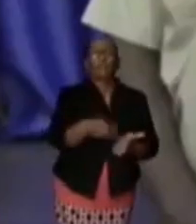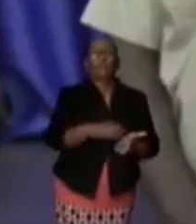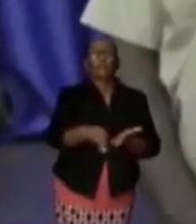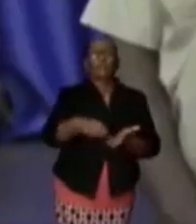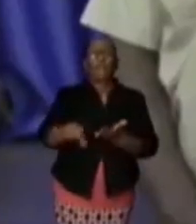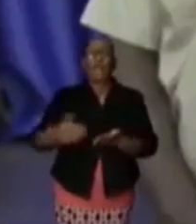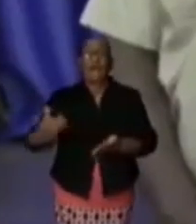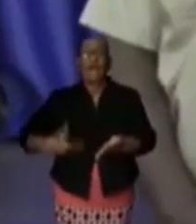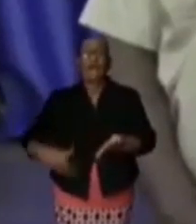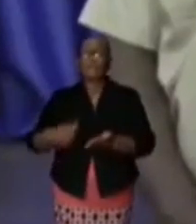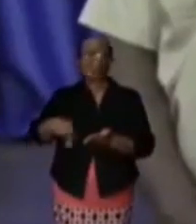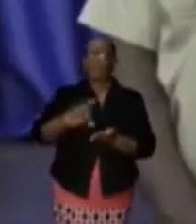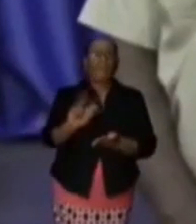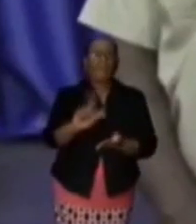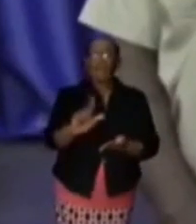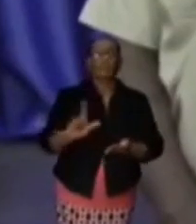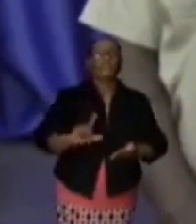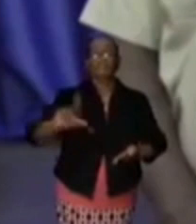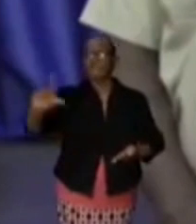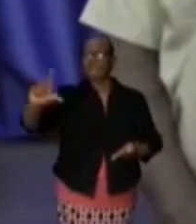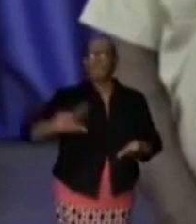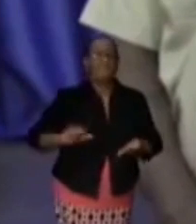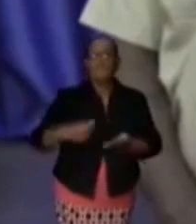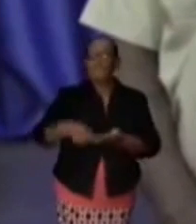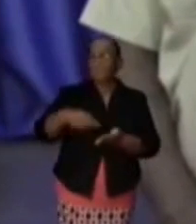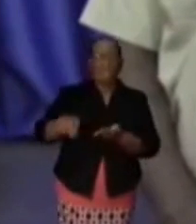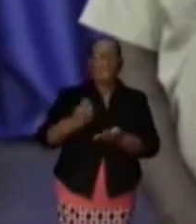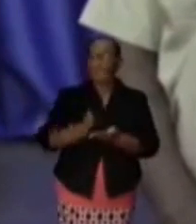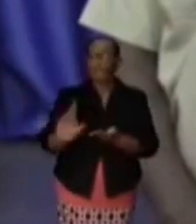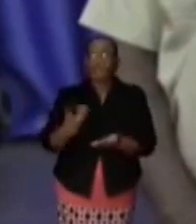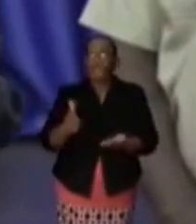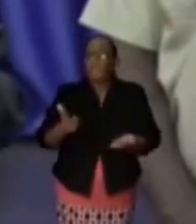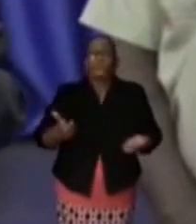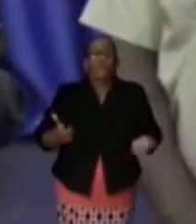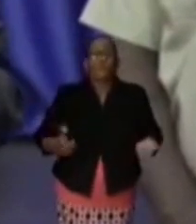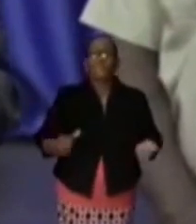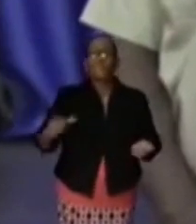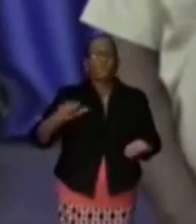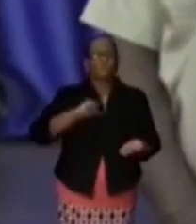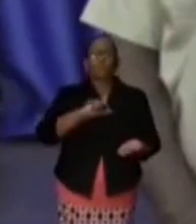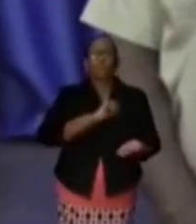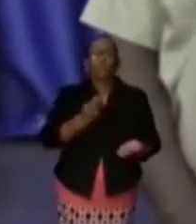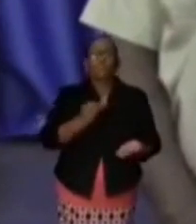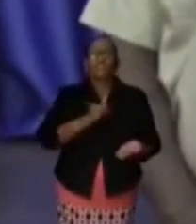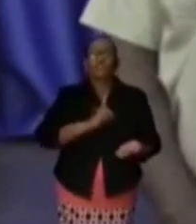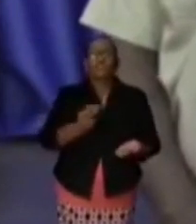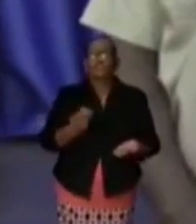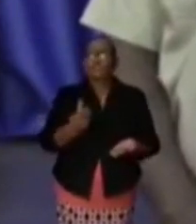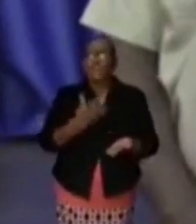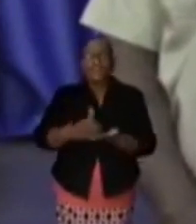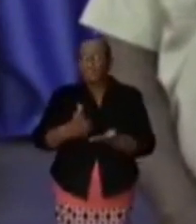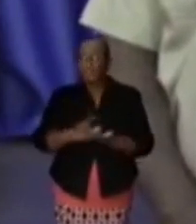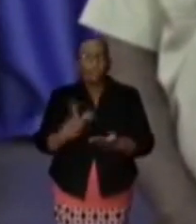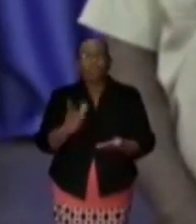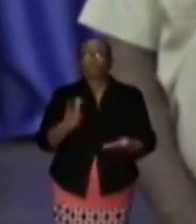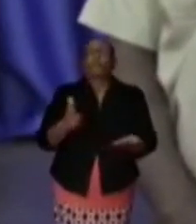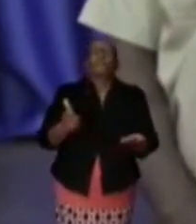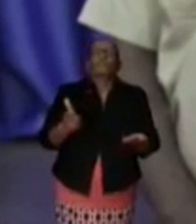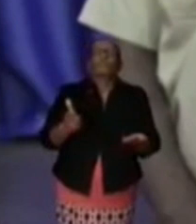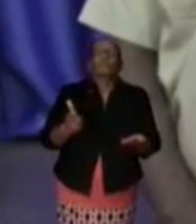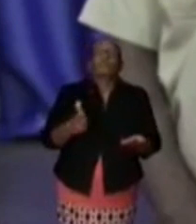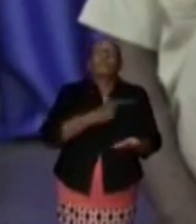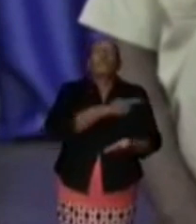Van achterstallige leningen die afgelost moeten worden. Van schulden die afgelost moeten worden. En we zijn ook al in